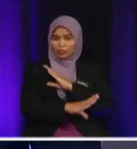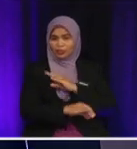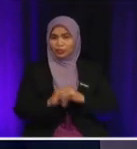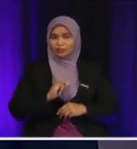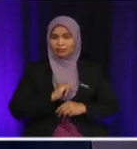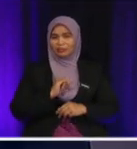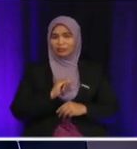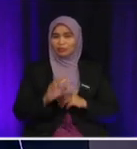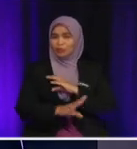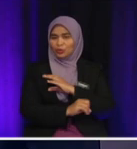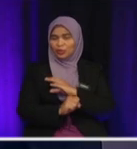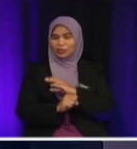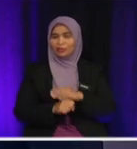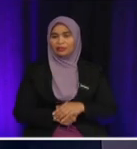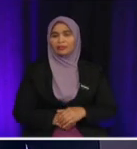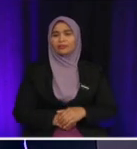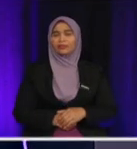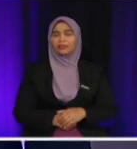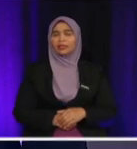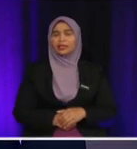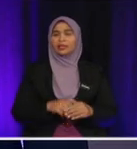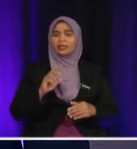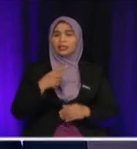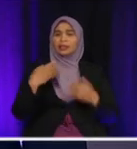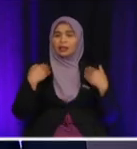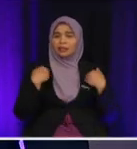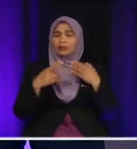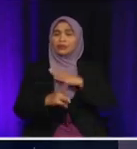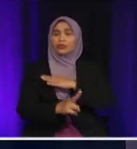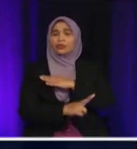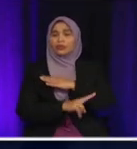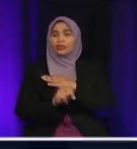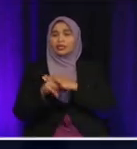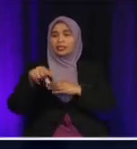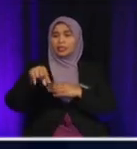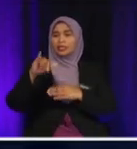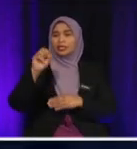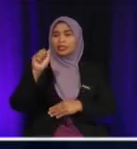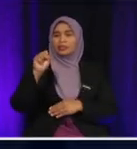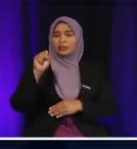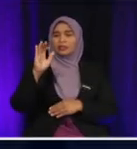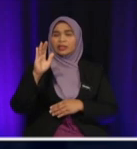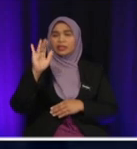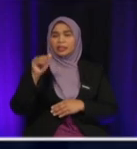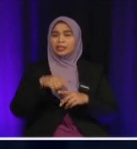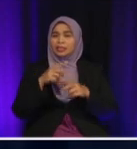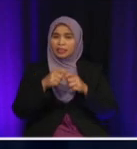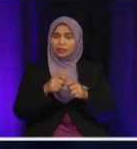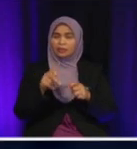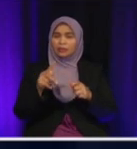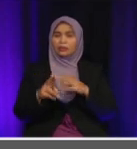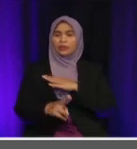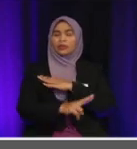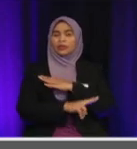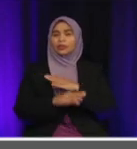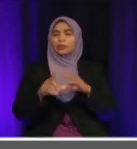Kan? Dia cubit saya cubit dia balik ke? Okey, kita ada hukuman-hukuman qisas yang telah ditentukan. Kita tengok, ya. Okey, hukum